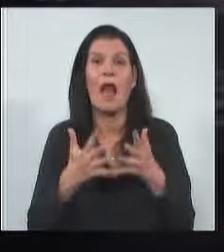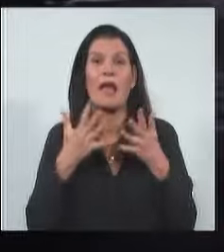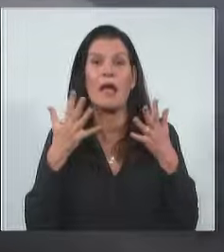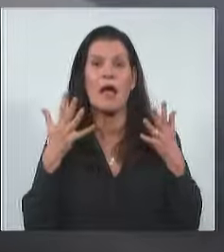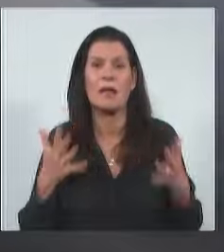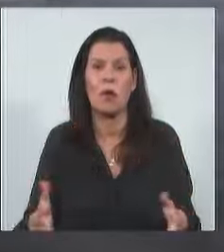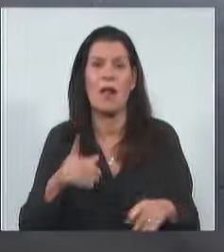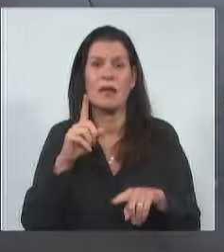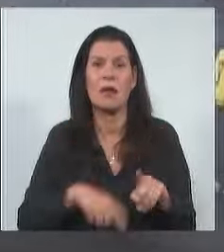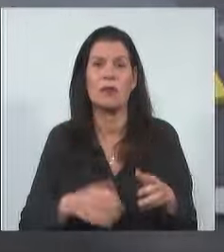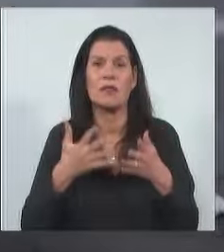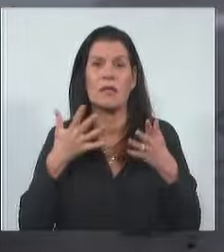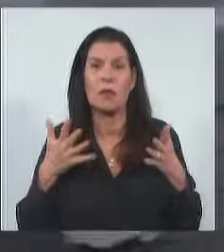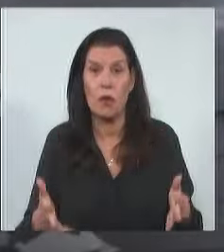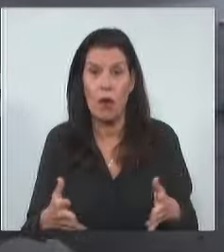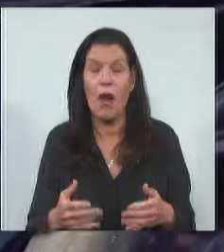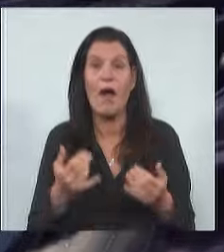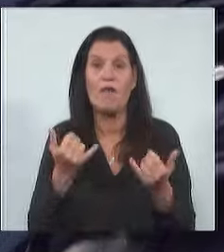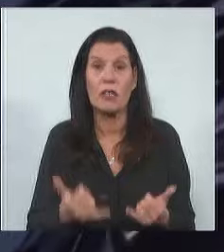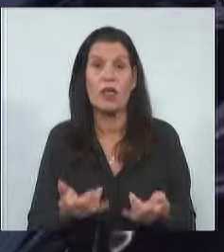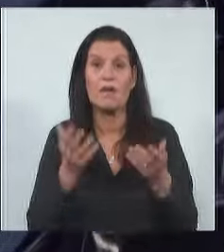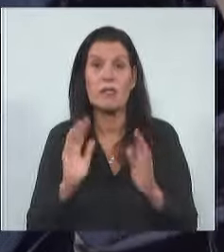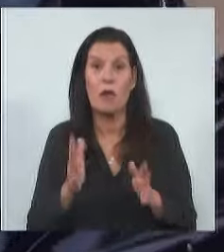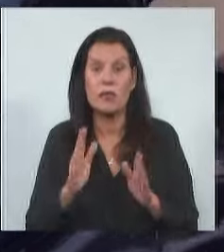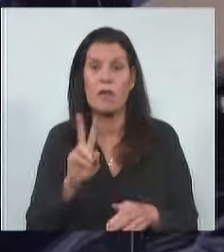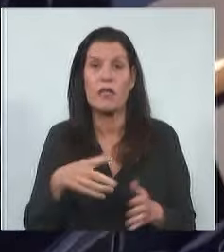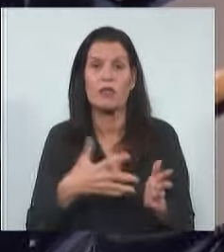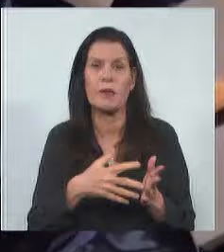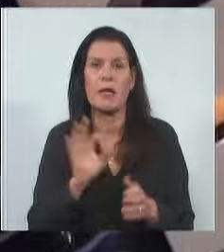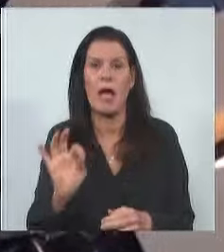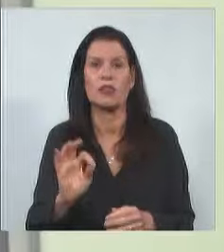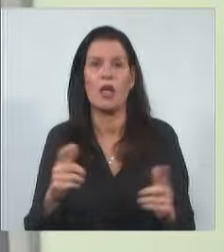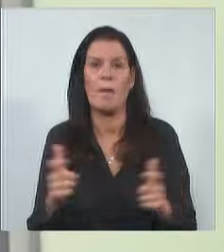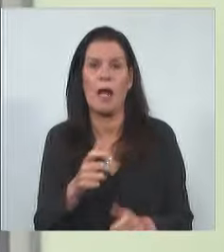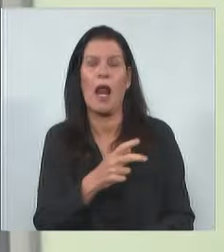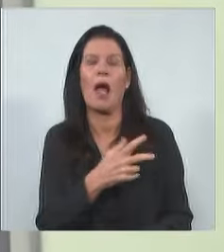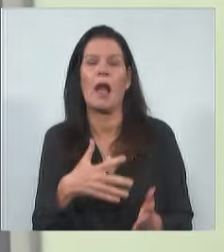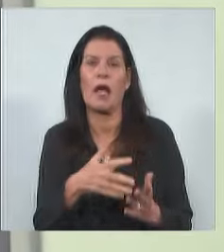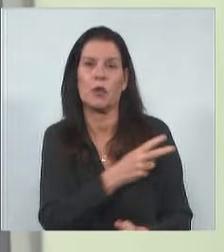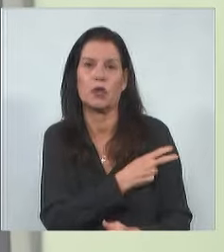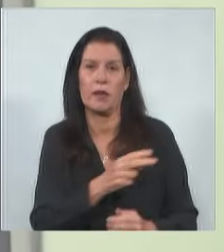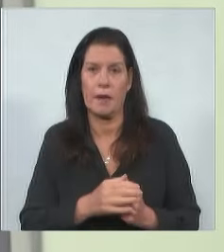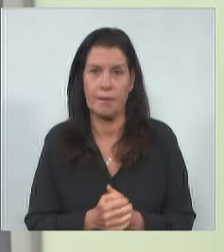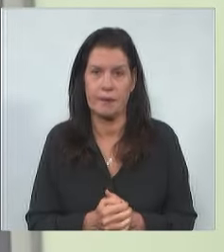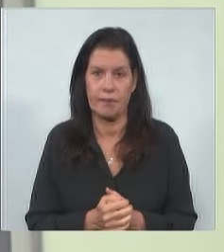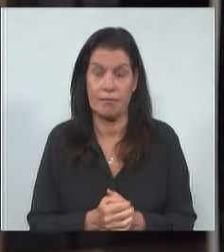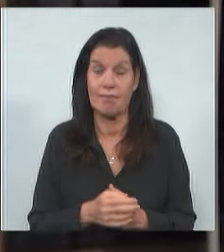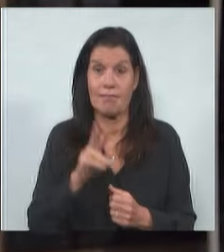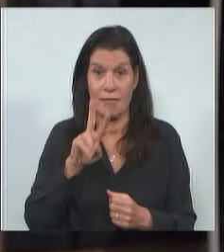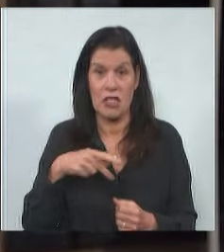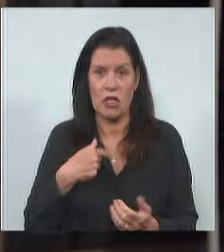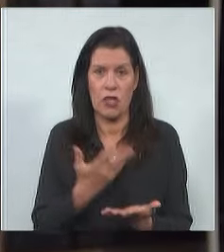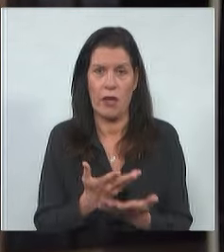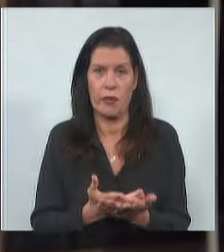פרקליט המדינה על בדיקה סוף סוף של מח"ש. הערב אנחנו חושפים את העדויות מתוך המחלקה לחקירות שוטרים. במרכז הבדיקה,